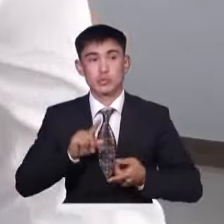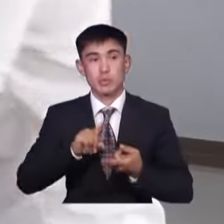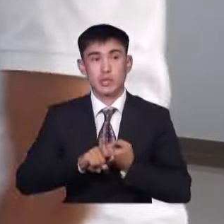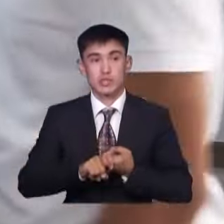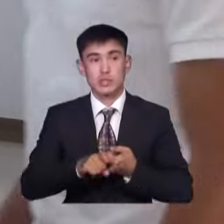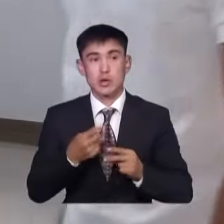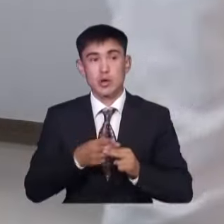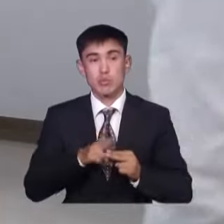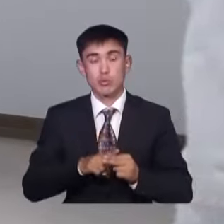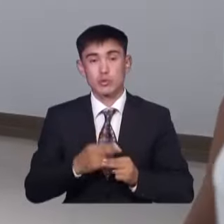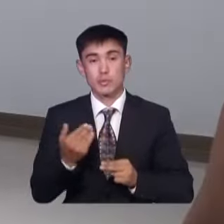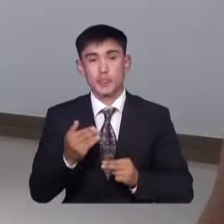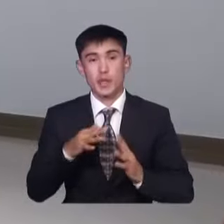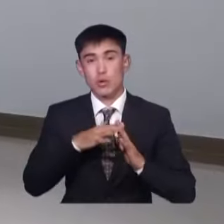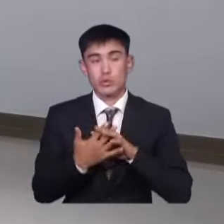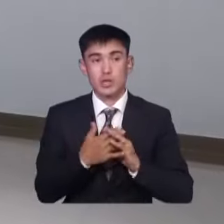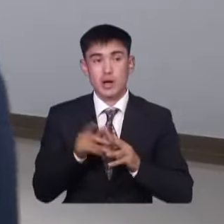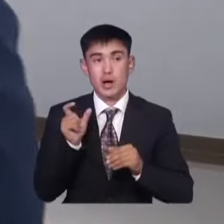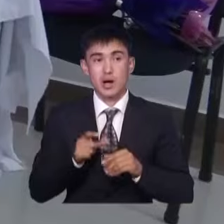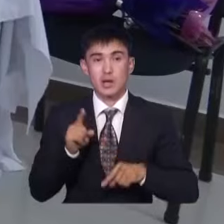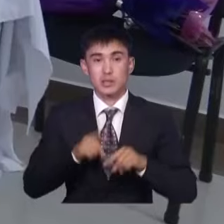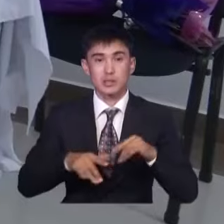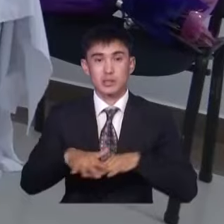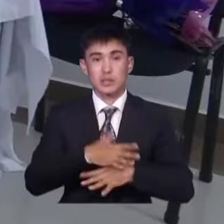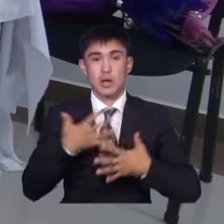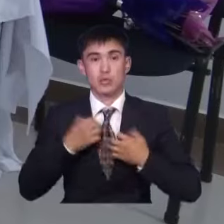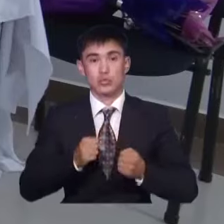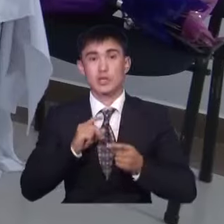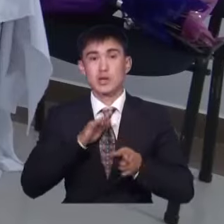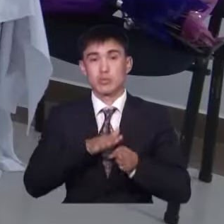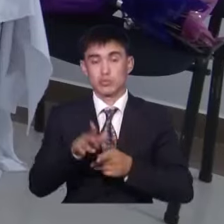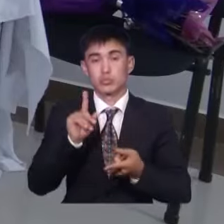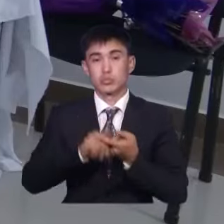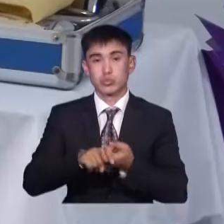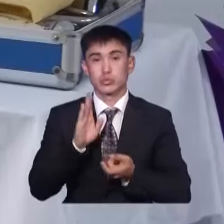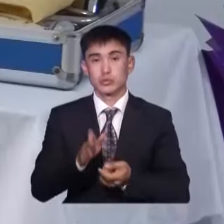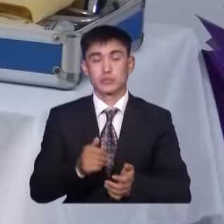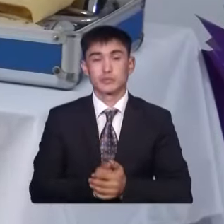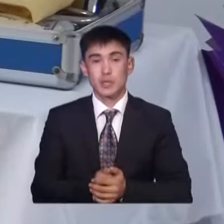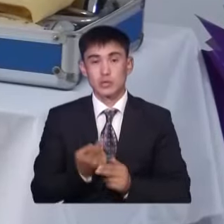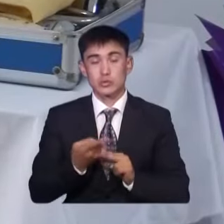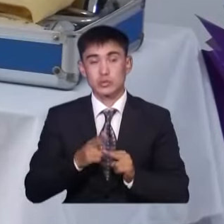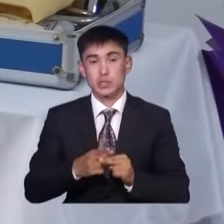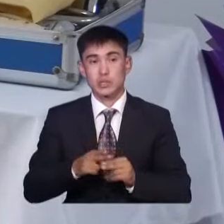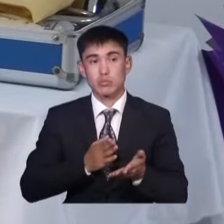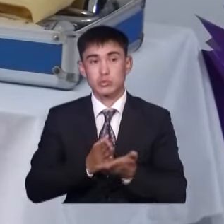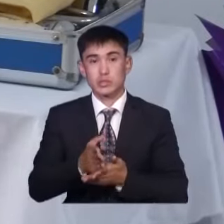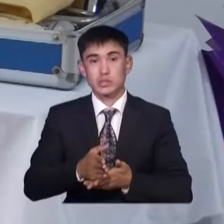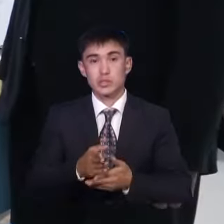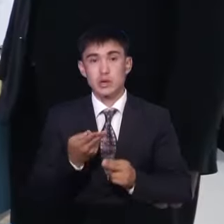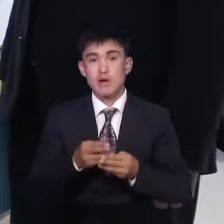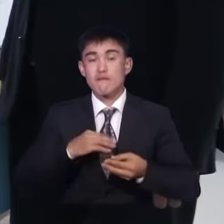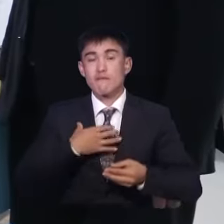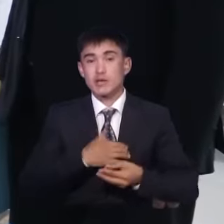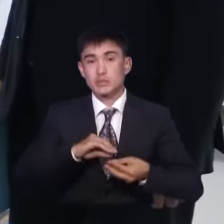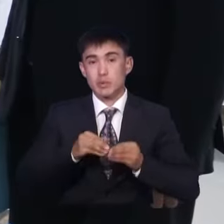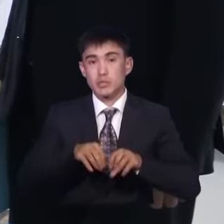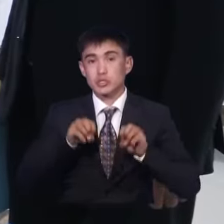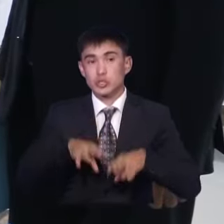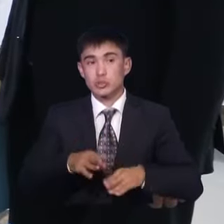Бұл түптеп келгенде ауылдағы ағайынның әл-ауқатына тікелей әсер етеді деген болатын. Сондықтан саладағы түйткілді мәселелерді